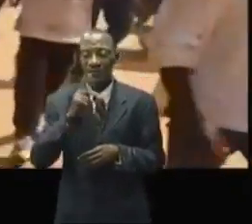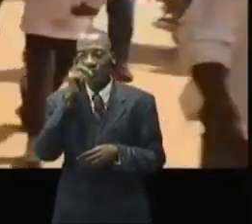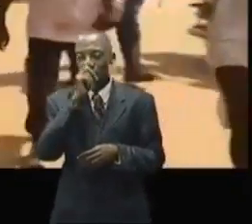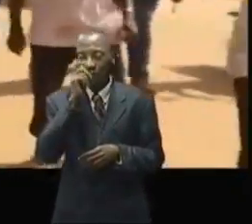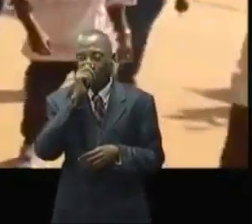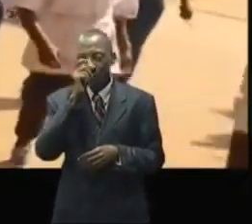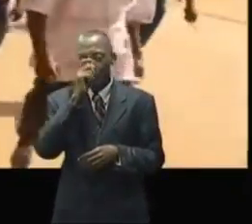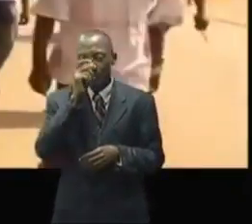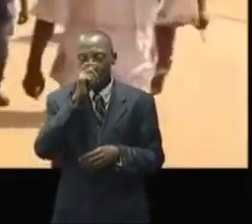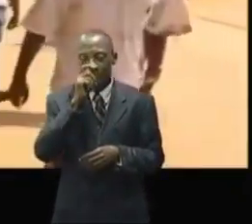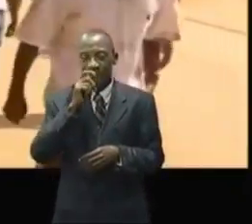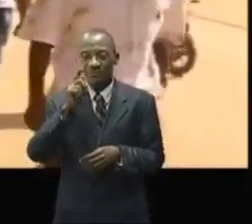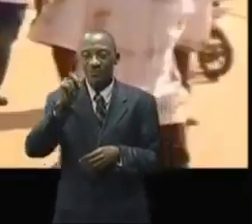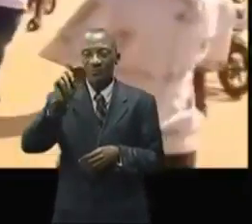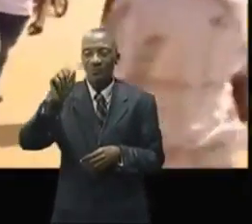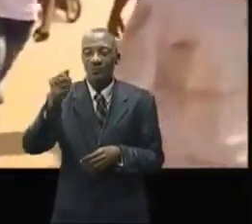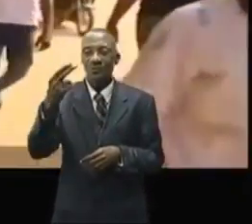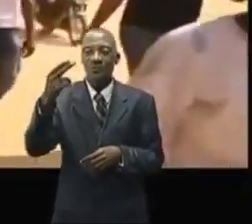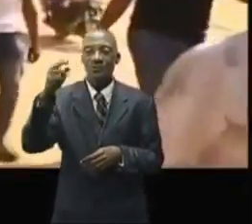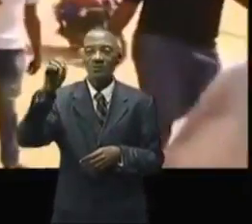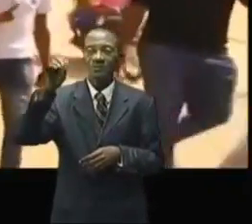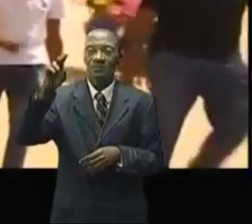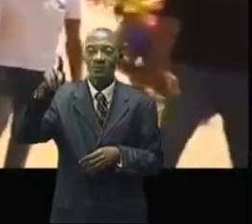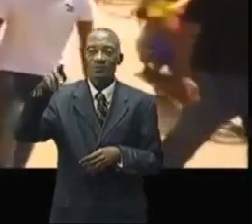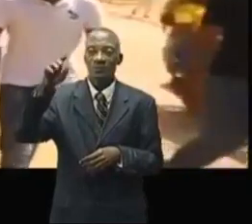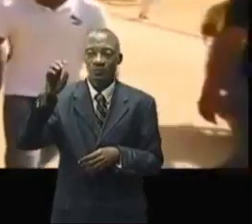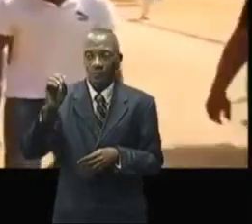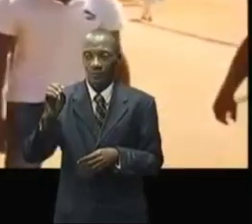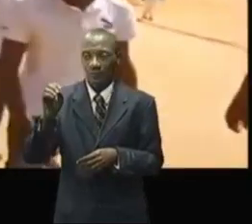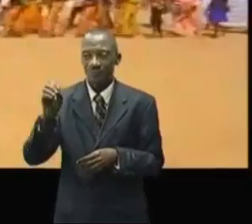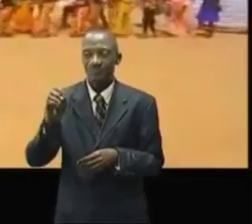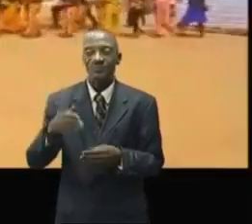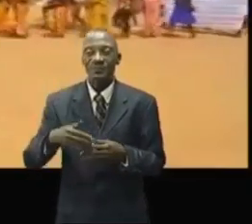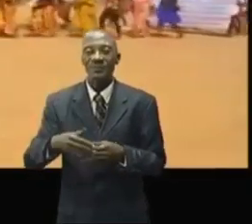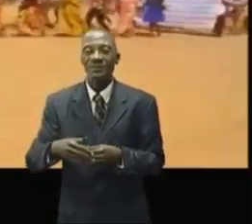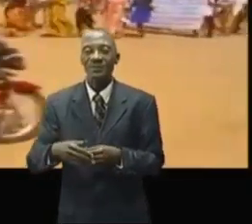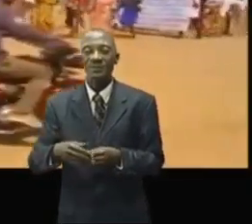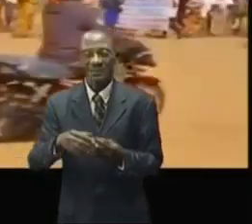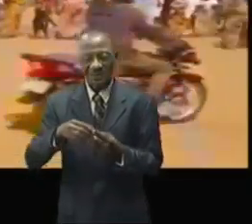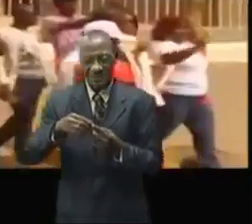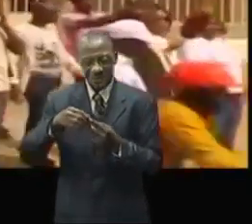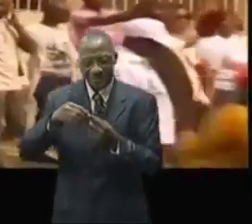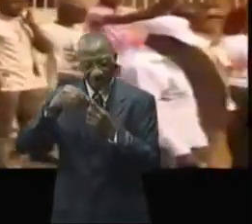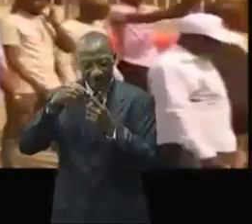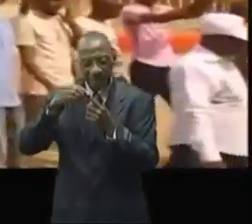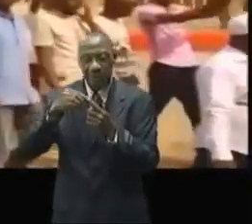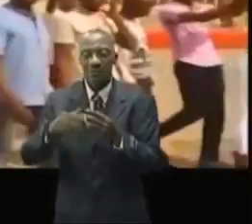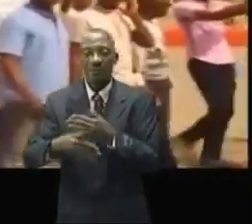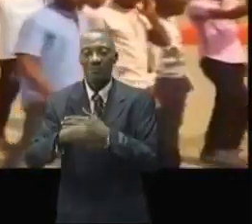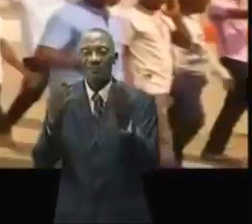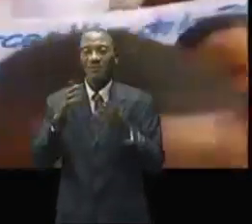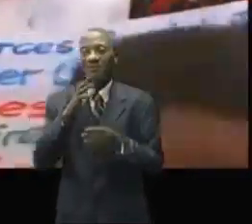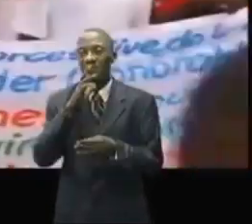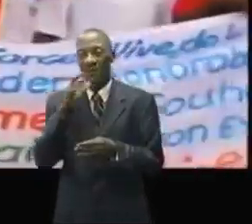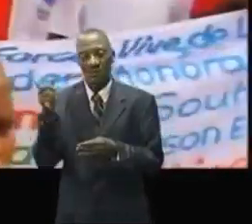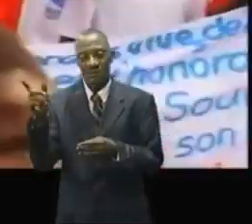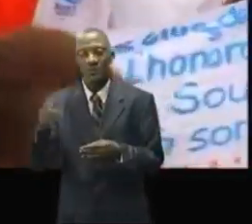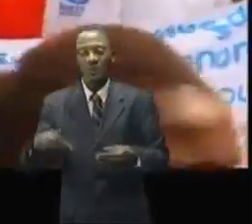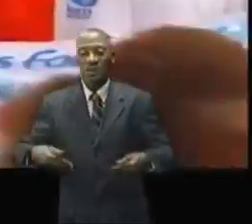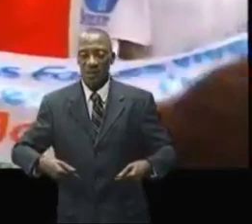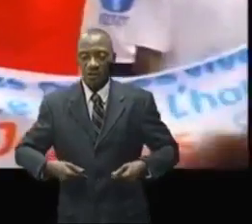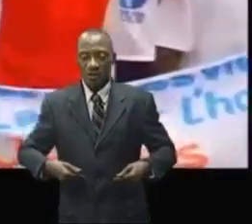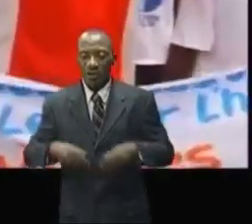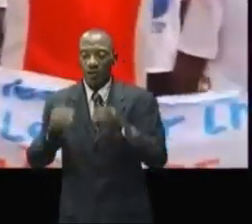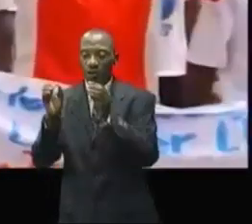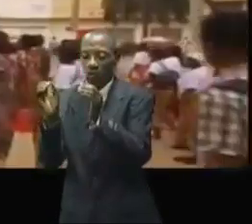Ngola à travers une marche pacifique qui est partie de l'école primaire Makiso 1 en passant par le rond-point du canon,